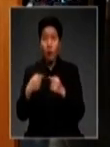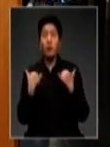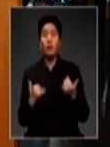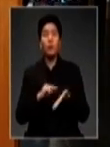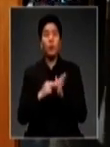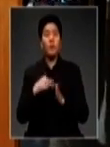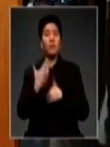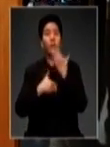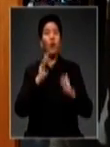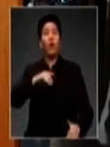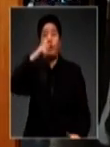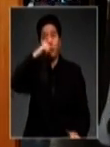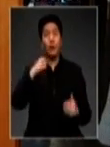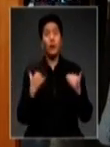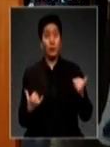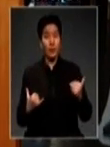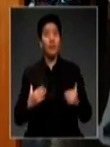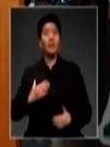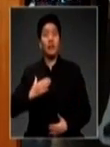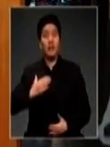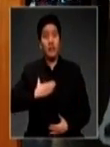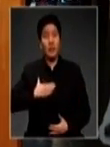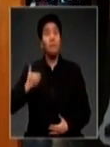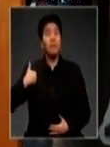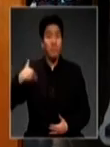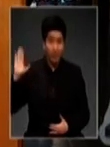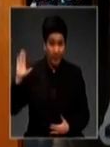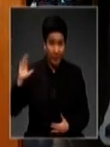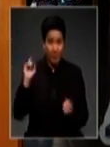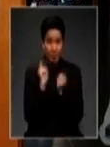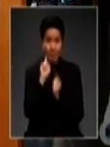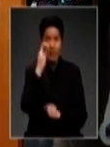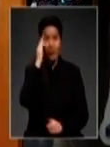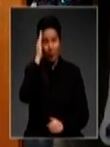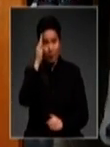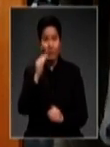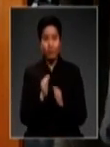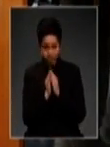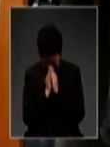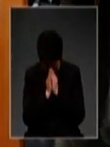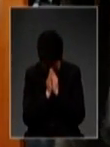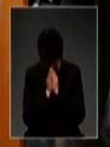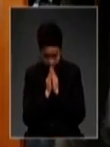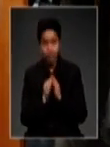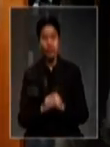ดินหน้าประเทศไทยสำหรับวันนี้ค่ะดิฉันชมพูนุชพัชรคตีลาคุณผู้ชมไปก่อนพบกันใหม่โอกาสหน้าสวัสดีค่ะ